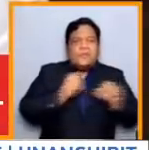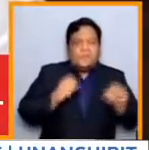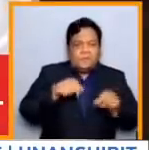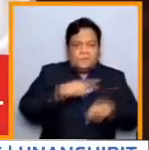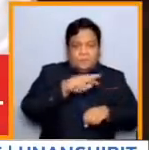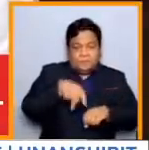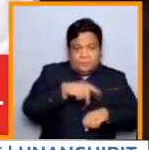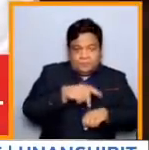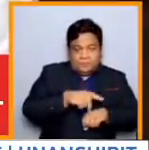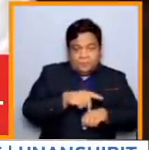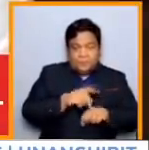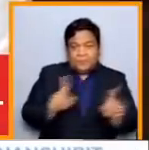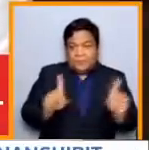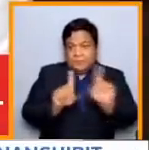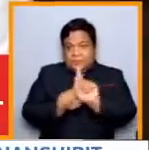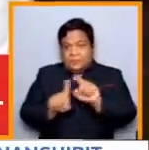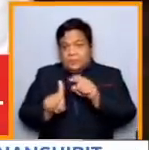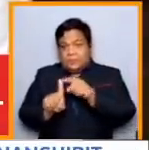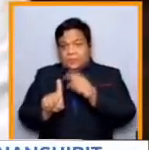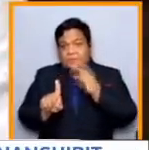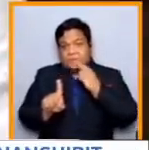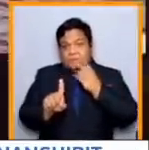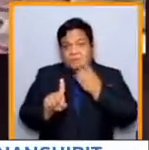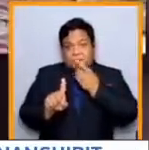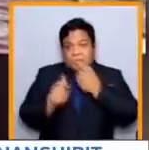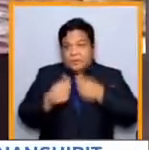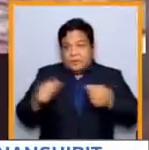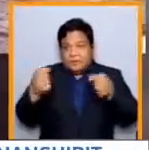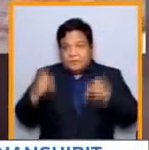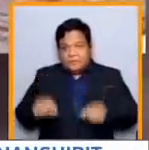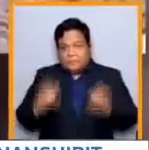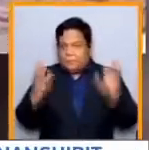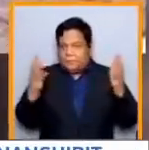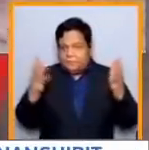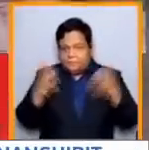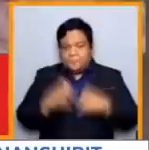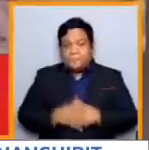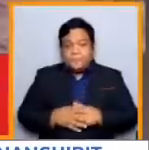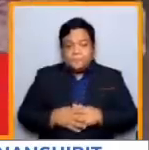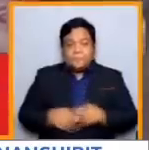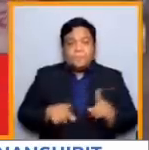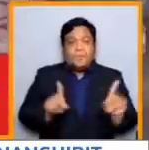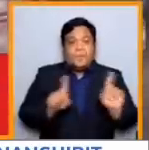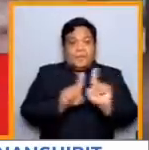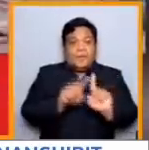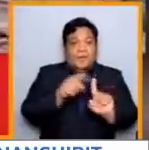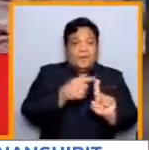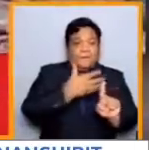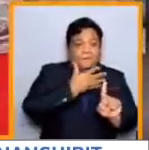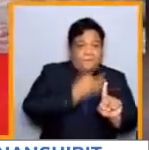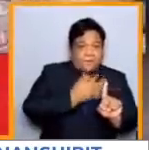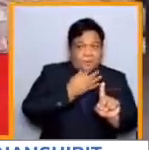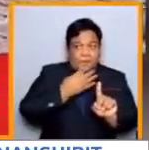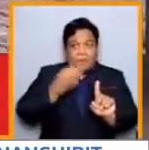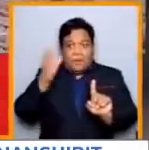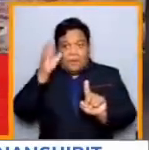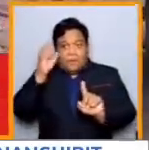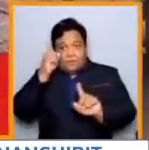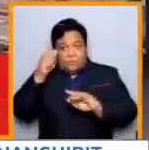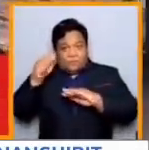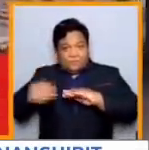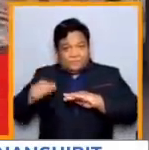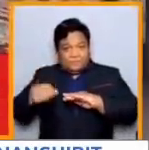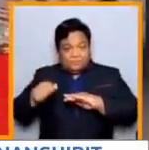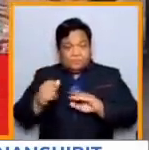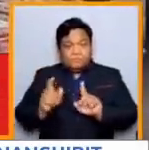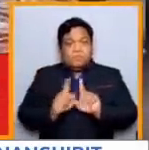ang katandem niya si Rizalito David. Ang tambalang Faisal Mangundato at Carlos Serapio nagtungo sa isang mosque sa San Juan City para